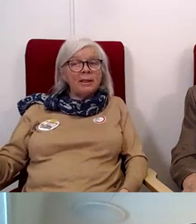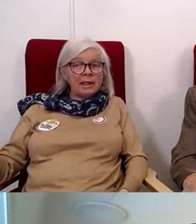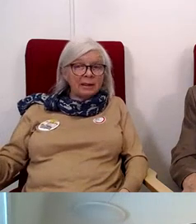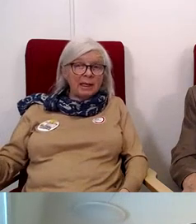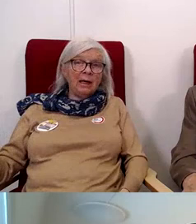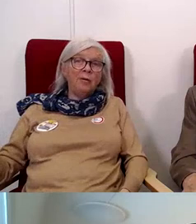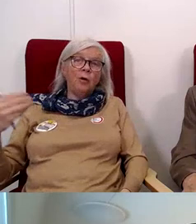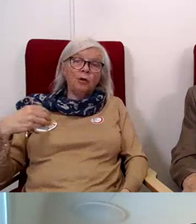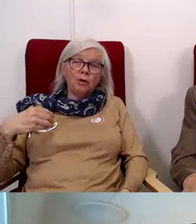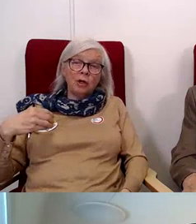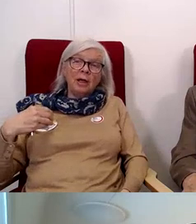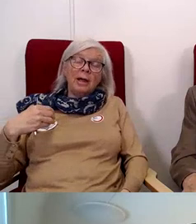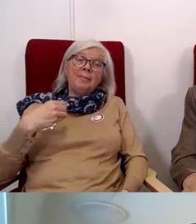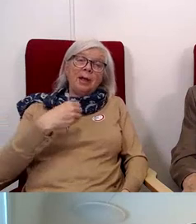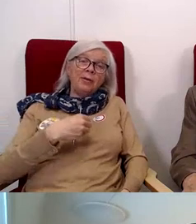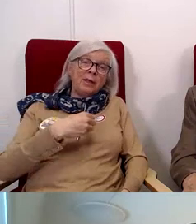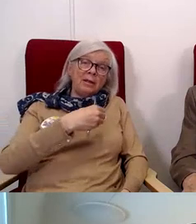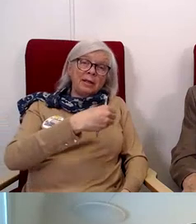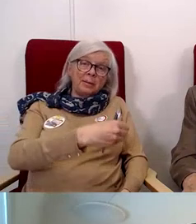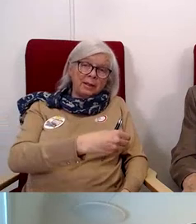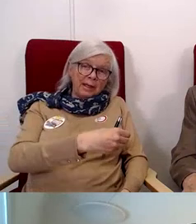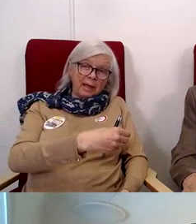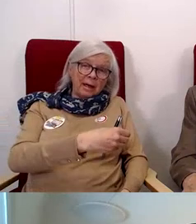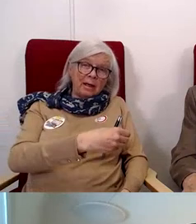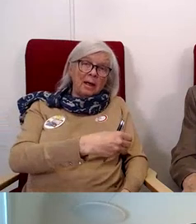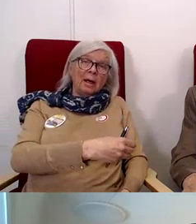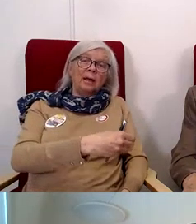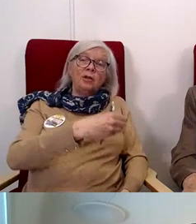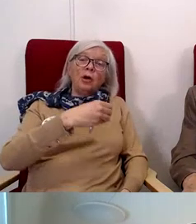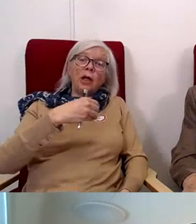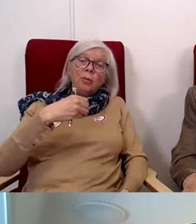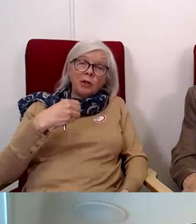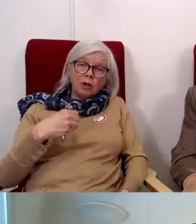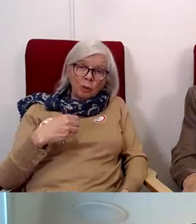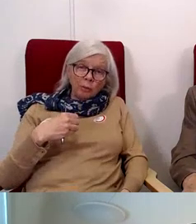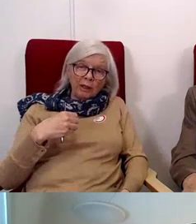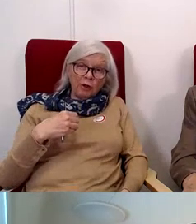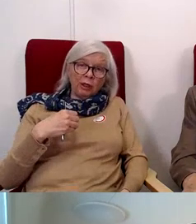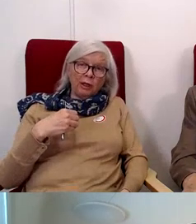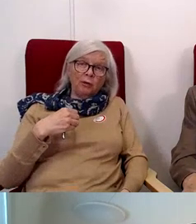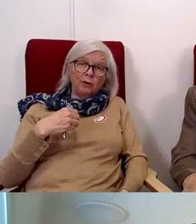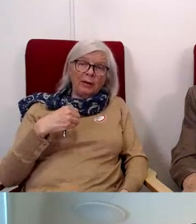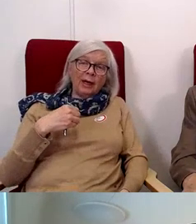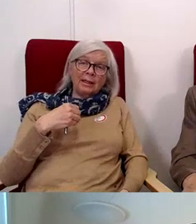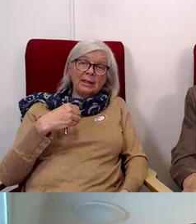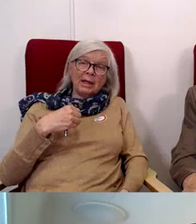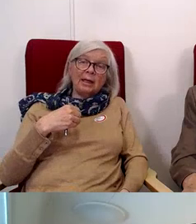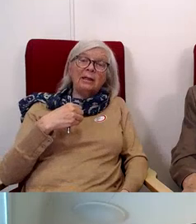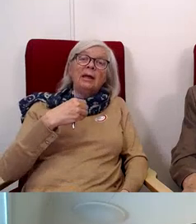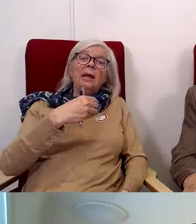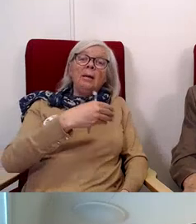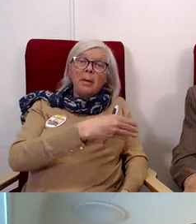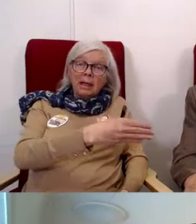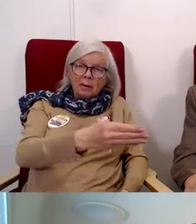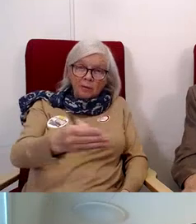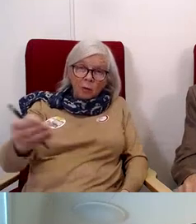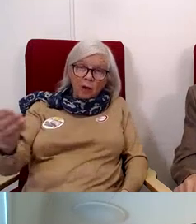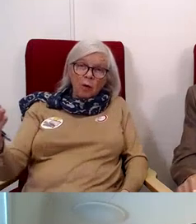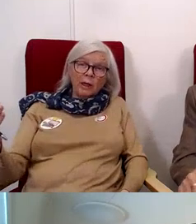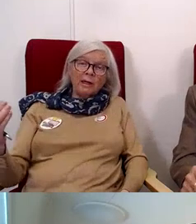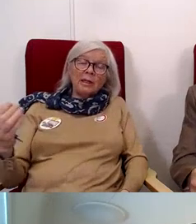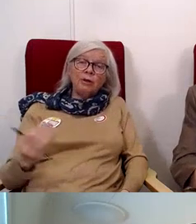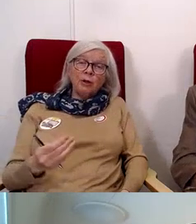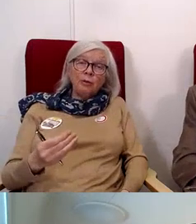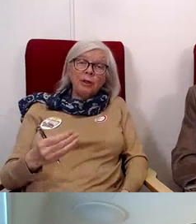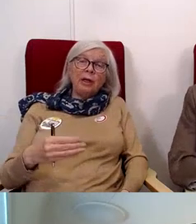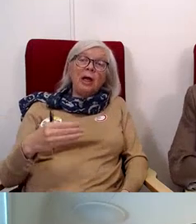På samma sätt gäller för oss när vi representerar, att jag kan ju personligen tycka någonting väldigt starkt, men